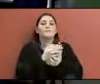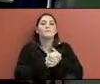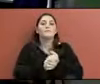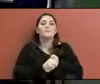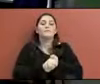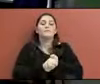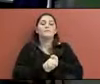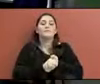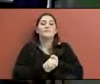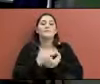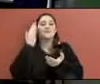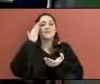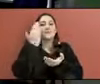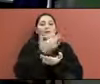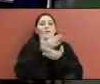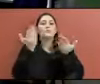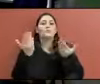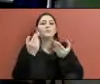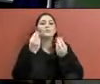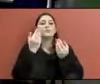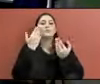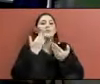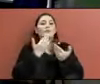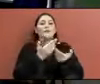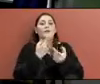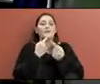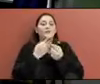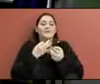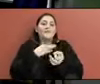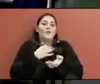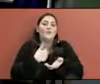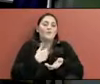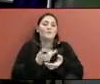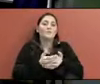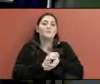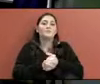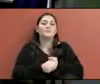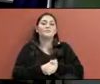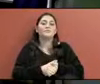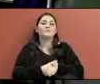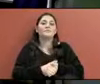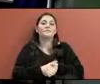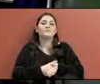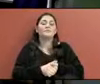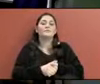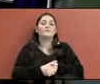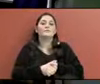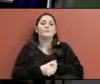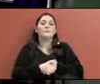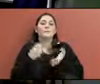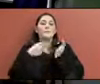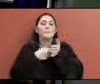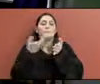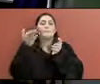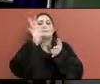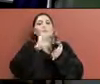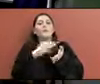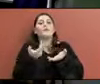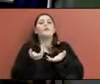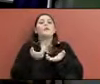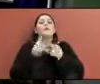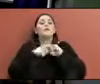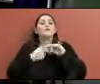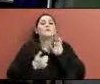Şimşek, selam olsun, iyi yayınlar diliyorum güzel yüreğine Sezer Başkanıma demiş. Erkan Kaya, hayırlı yayınlar Hasan Başkanım demiş.